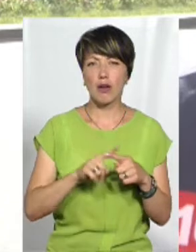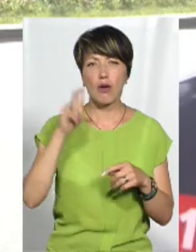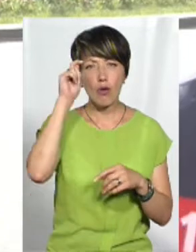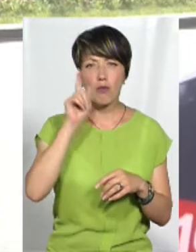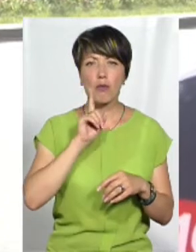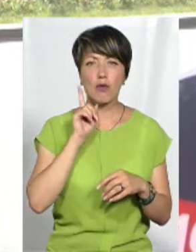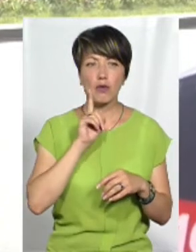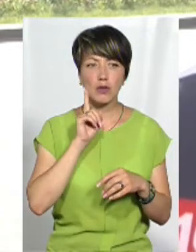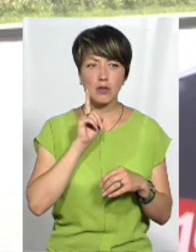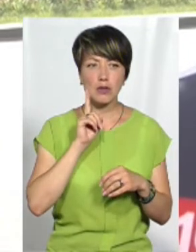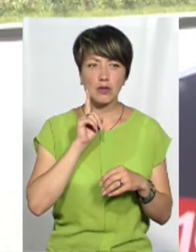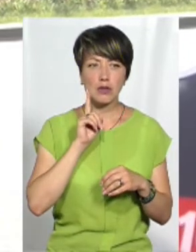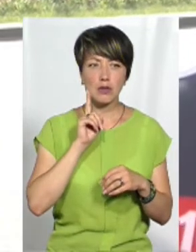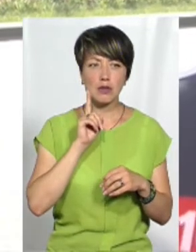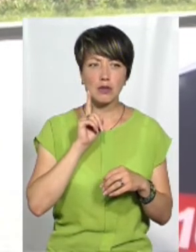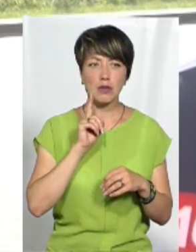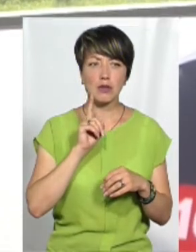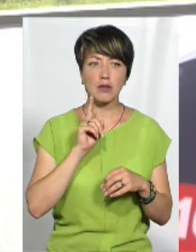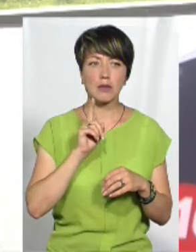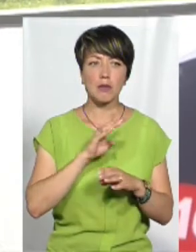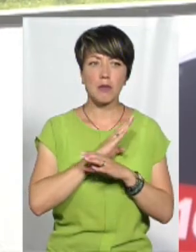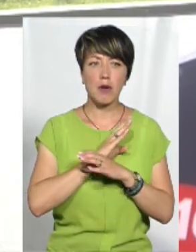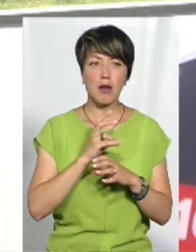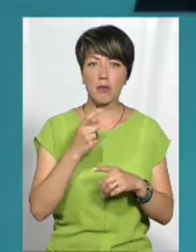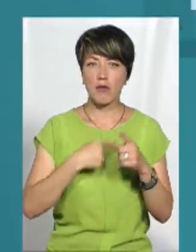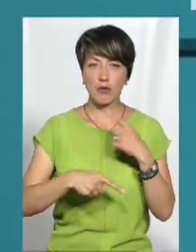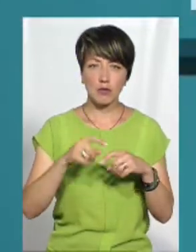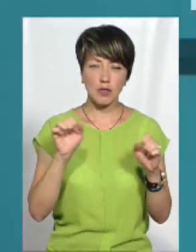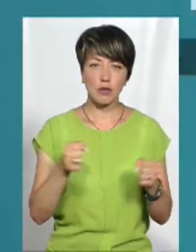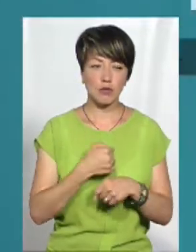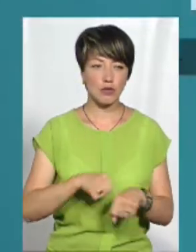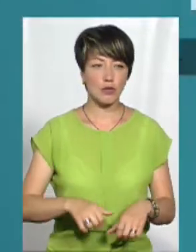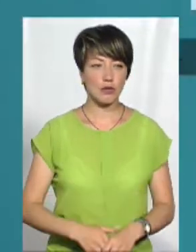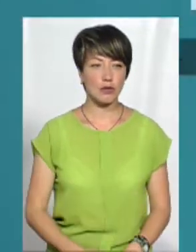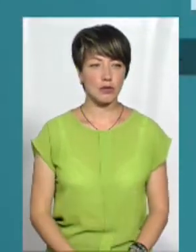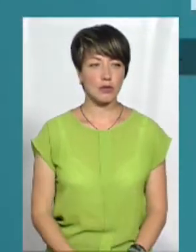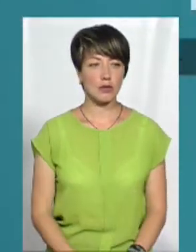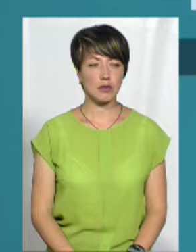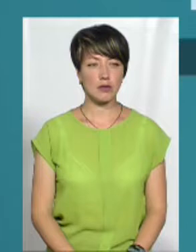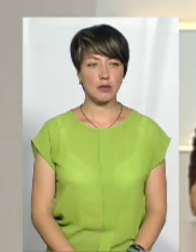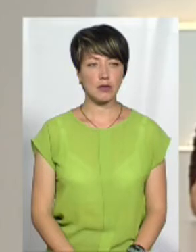хотів в майбутньому, коли піднімуть, він хотів повернутися на швидку, але вже не повернеться.